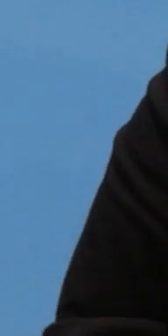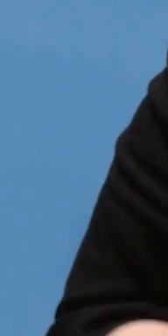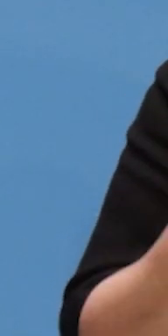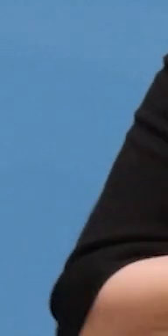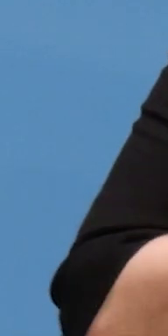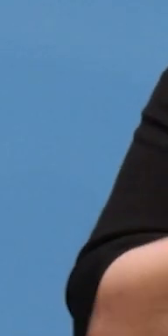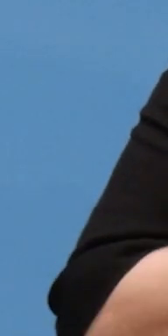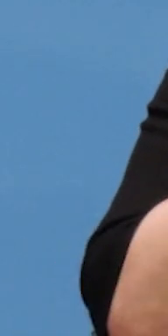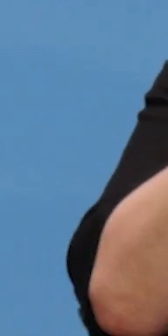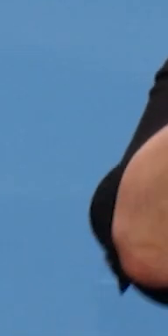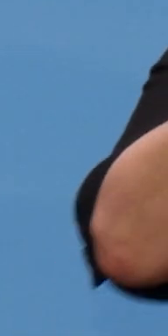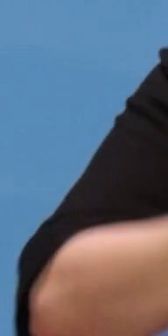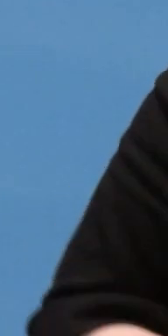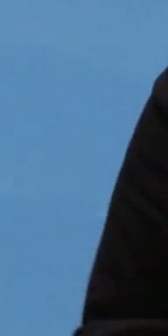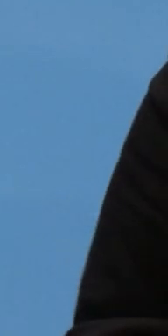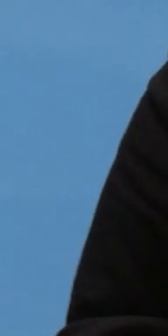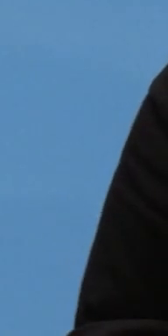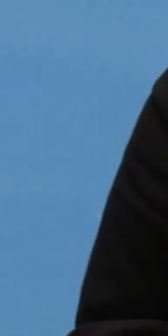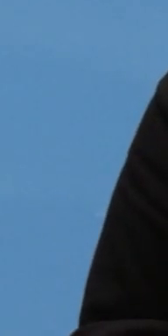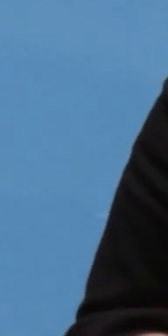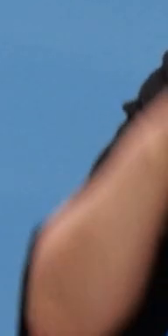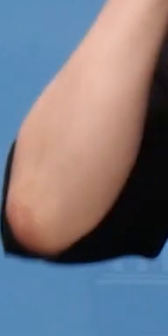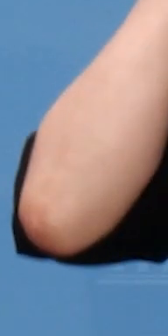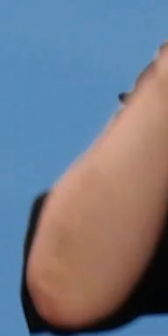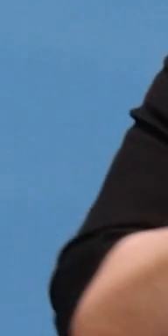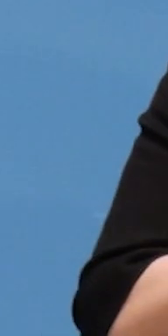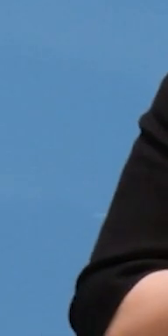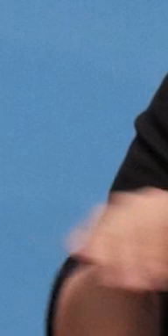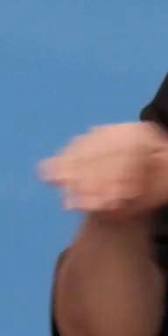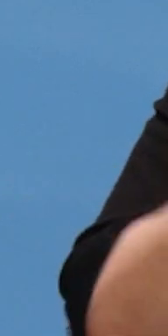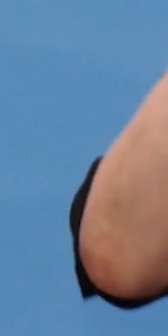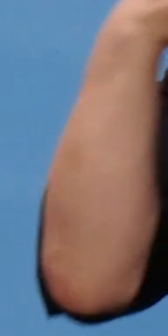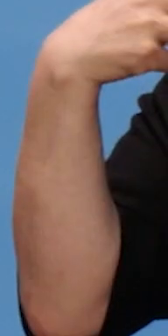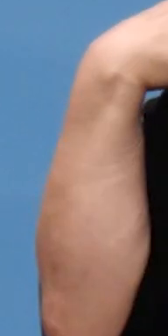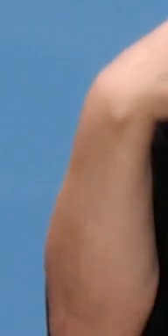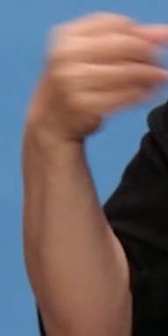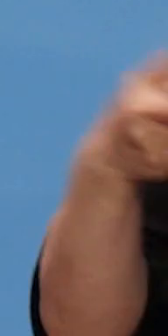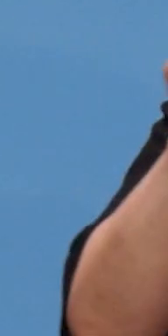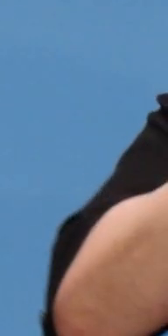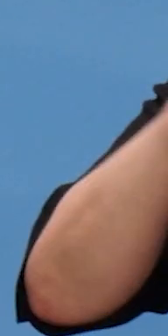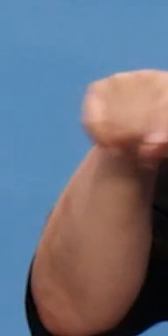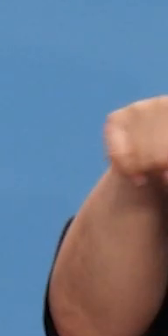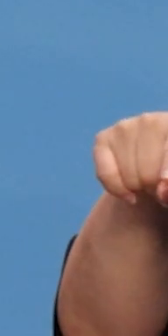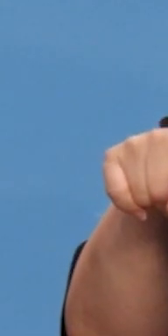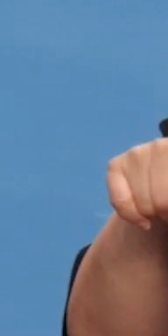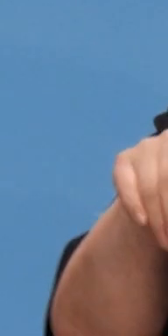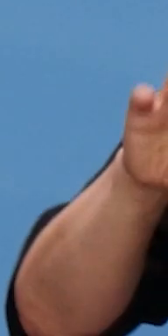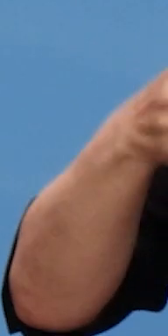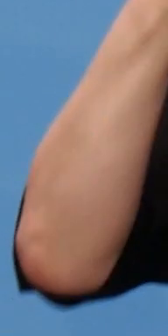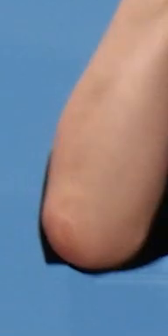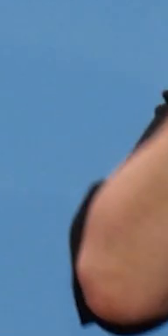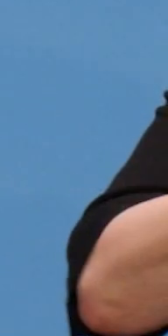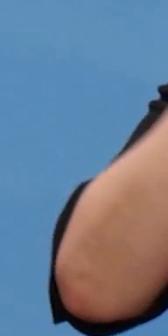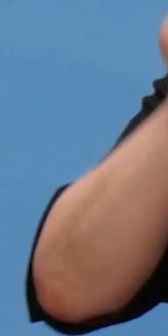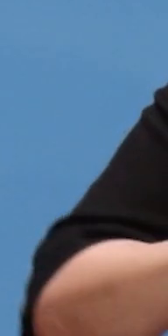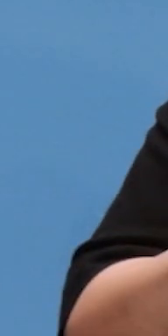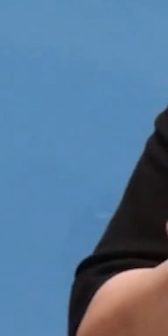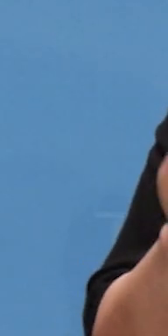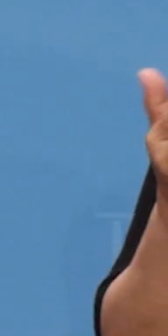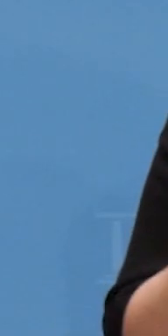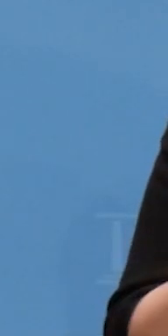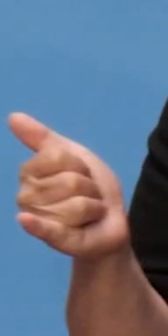유감을 표합니다. 이는 전임 정부와 야당을 반국가 세력이라 규정한 망언의 논란을